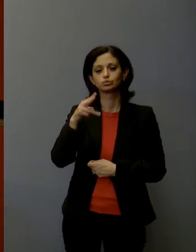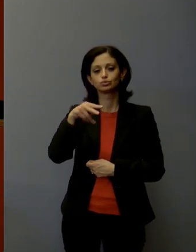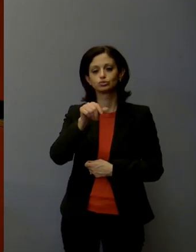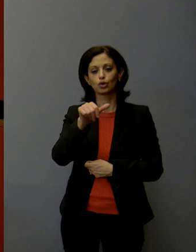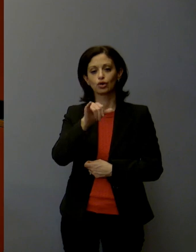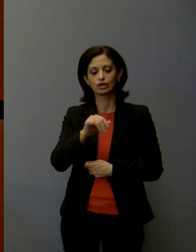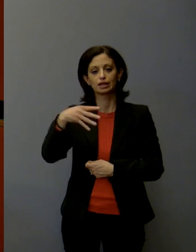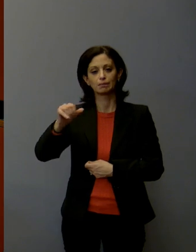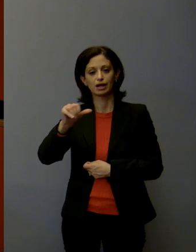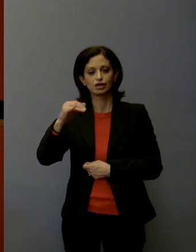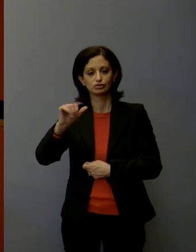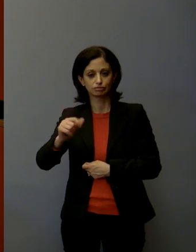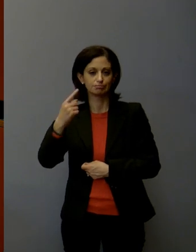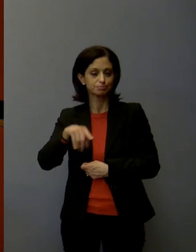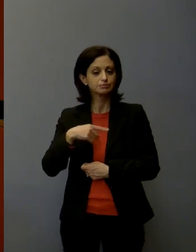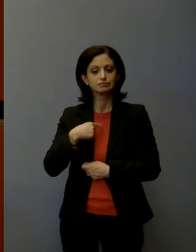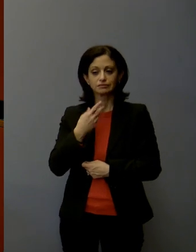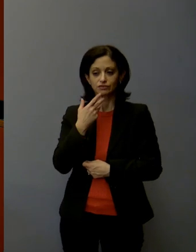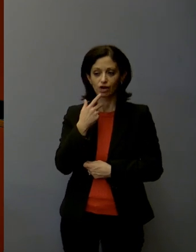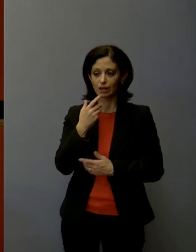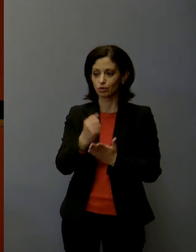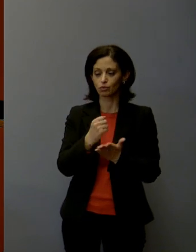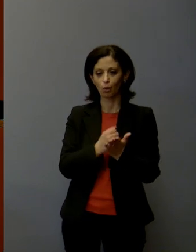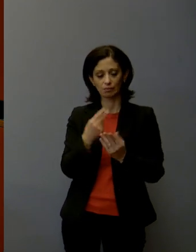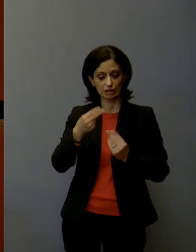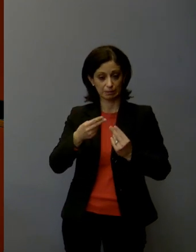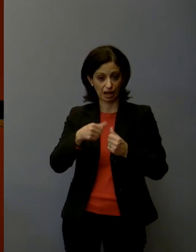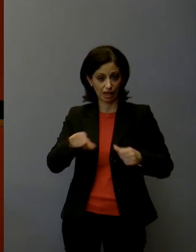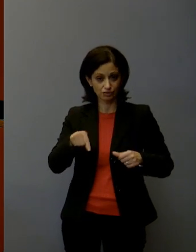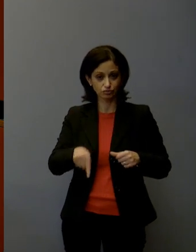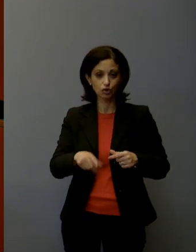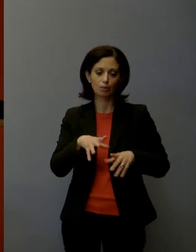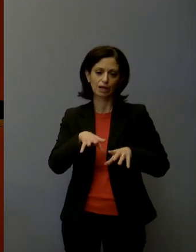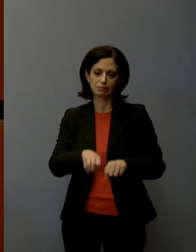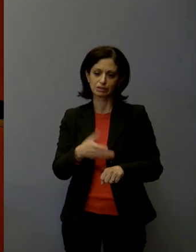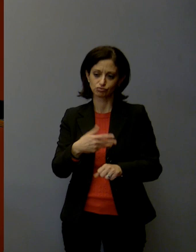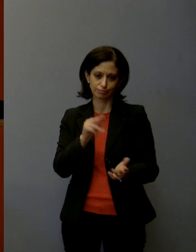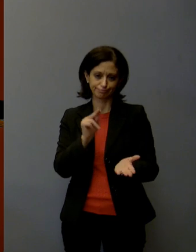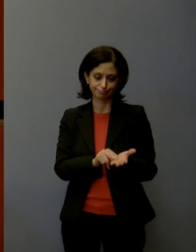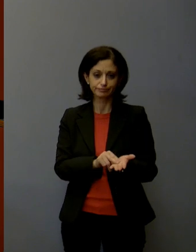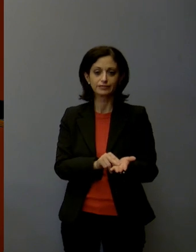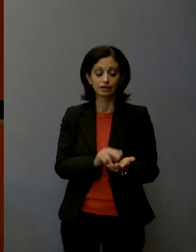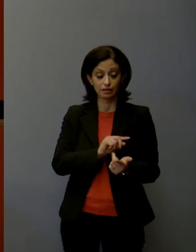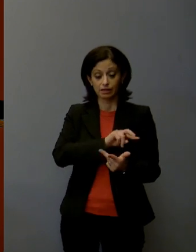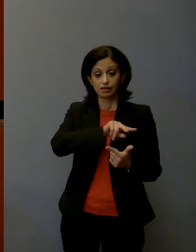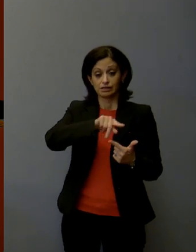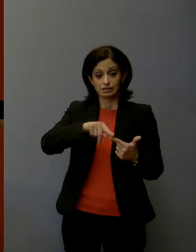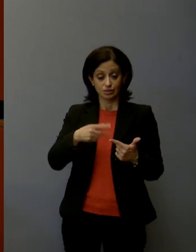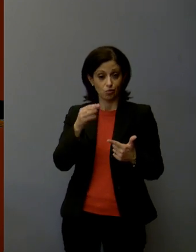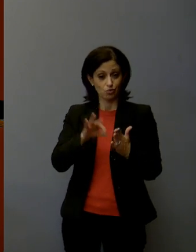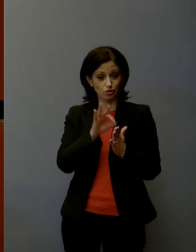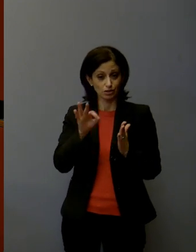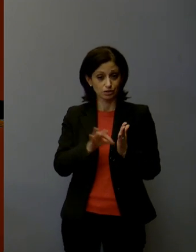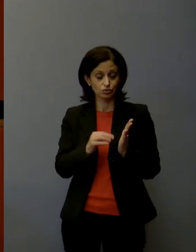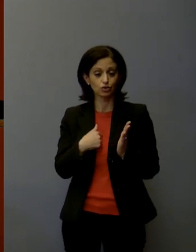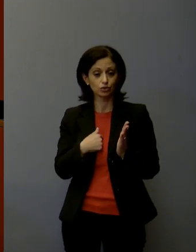cerchiamo di documentare in questa sede di bilancio un impegno in questo senso e il secondo riguarda sempre